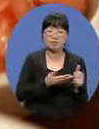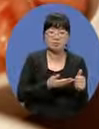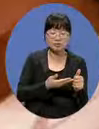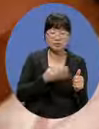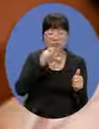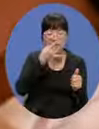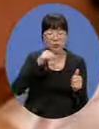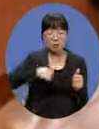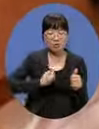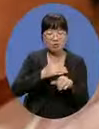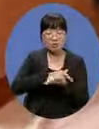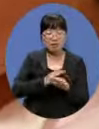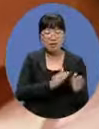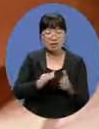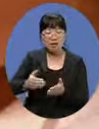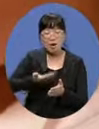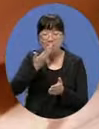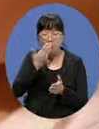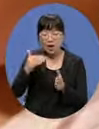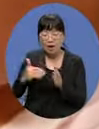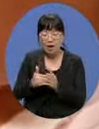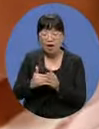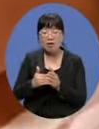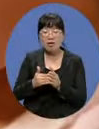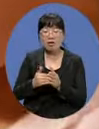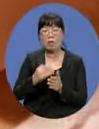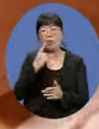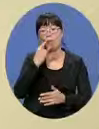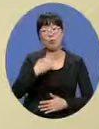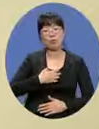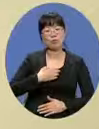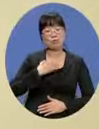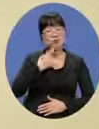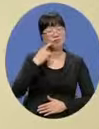재영이네요. 엄마는 걱정이 없겠어요.